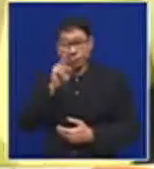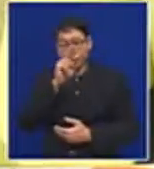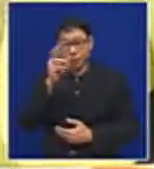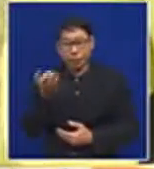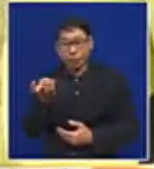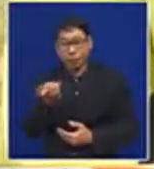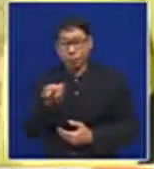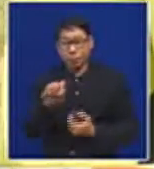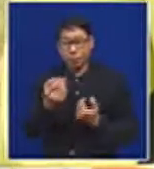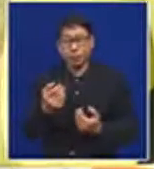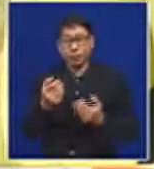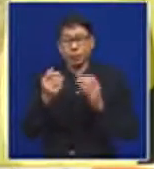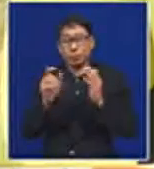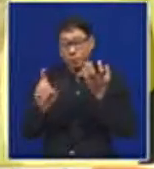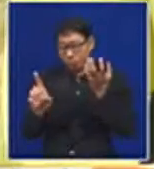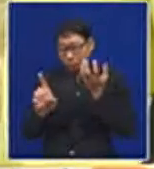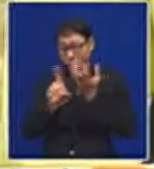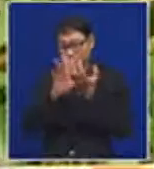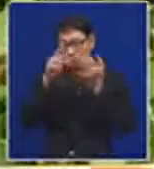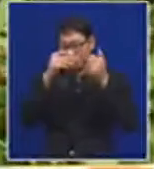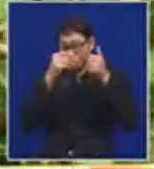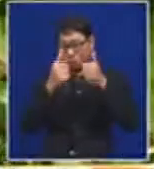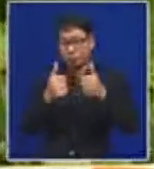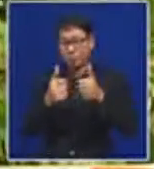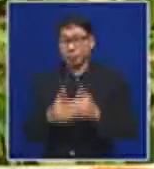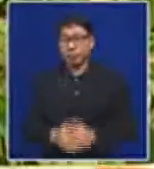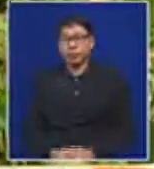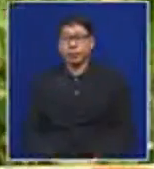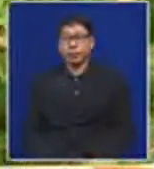กว่าเดิมถือว่าคุ้มค่ามากเลยทีเดียว